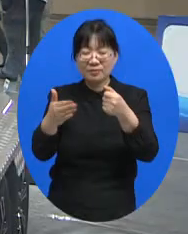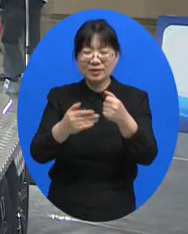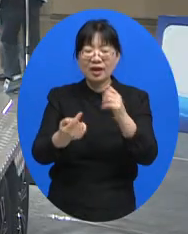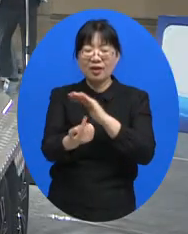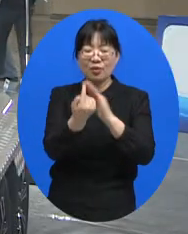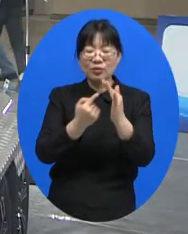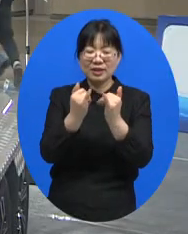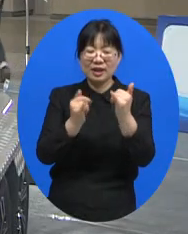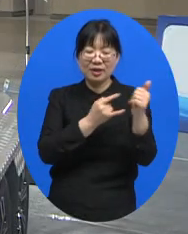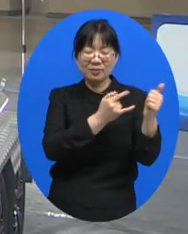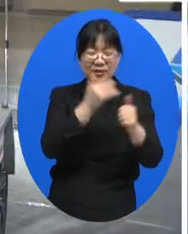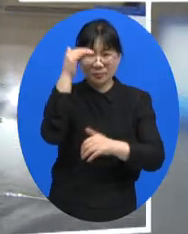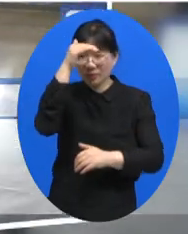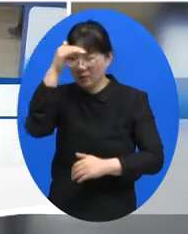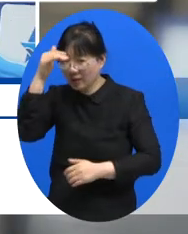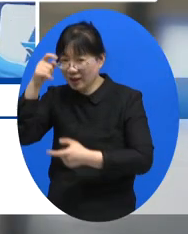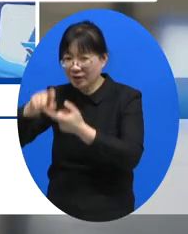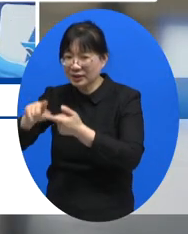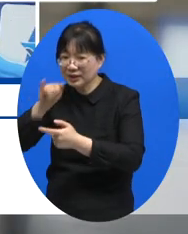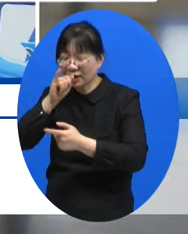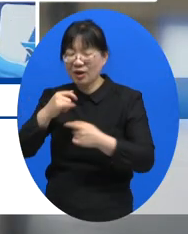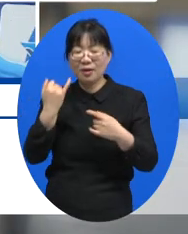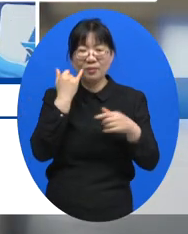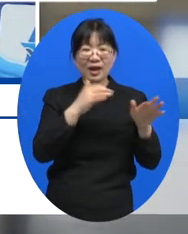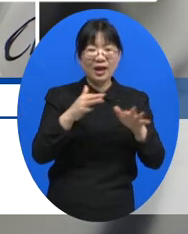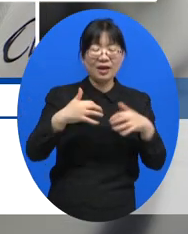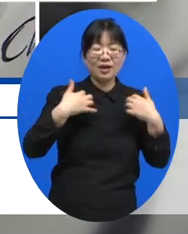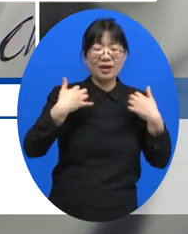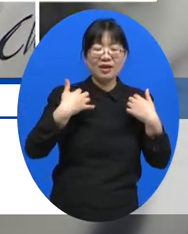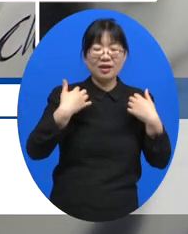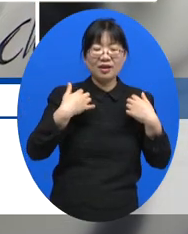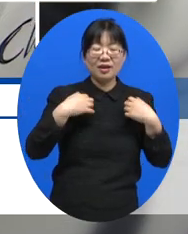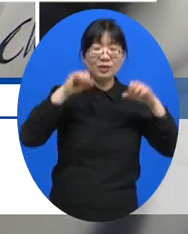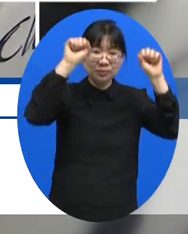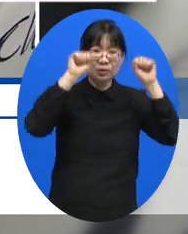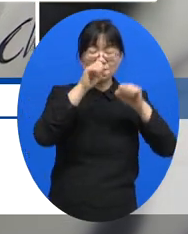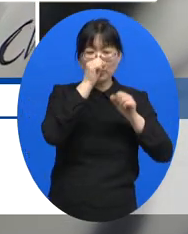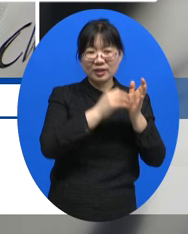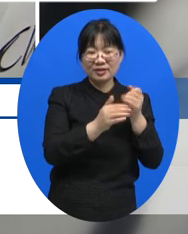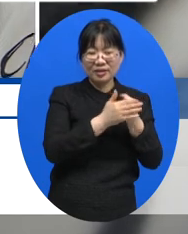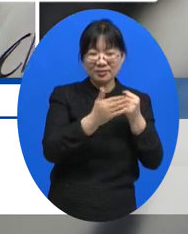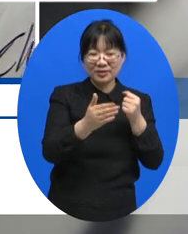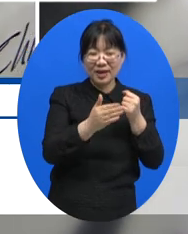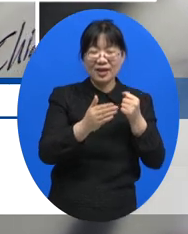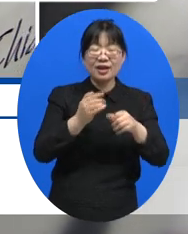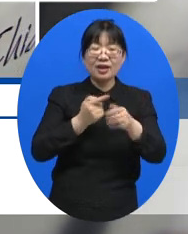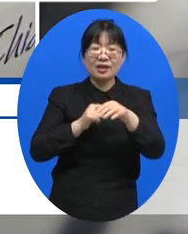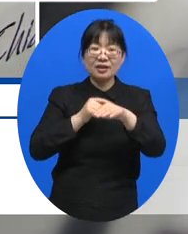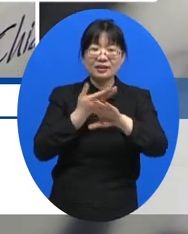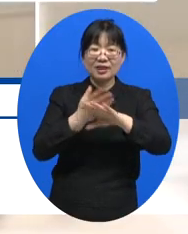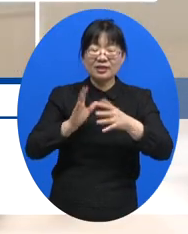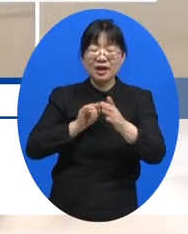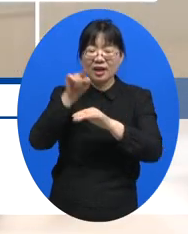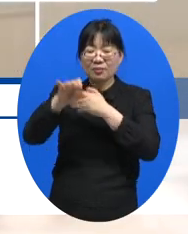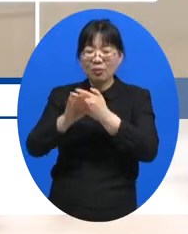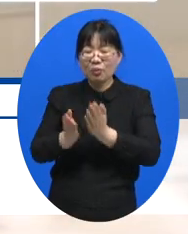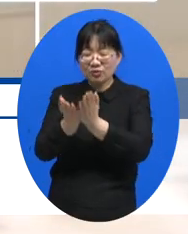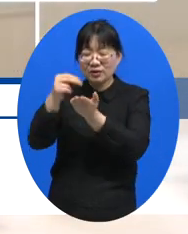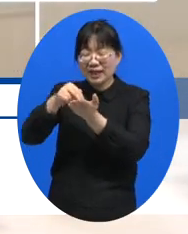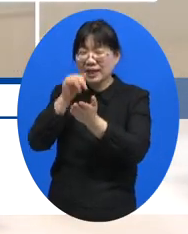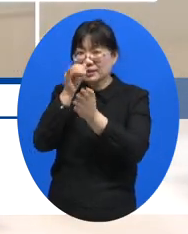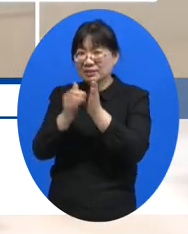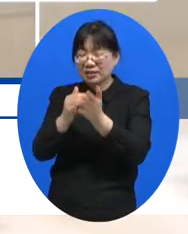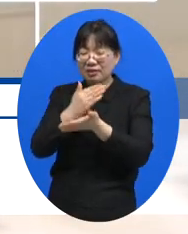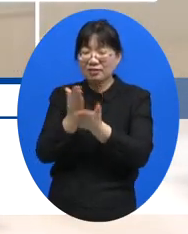눈길을 사로잡았습니다. 저도 뭐 해양 스포츠 좋아해서 뭐 해외 나가면 이렇게 뭐 보트라든지 뭐 여러 가지 타보지만